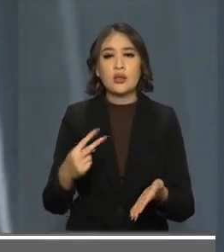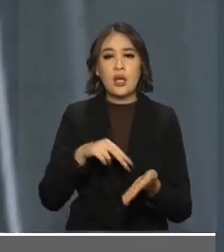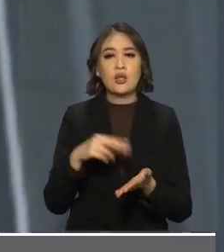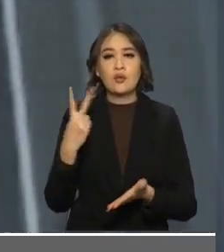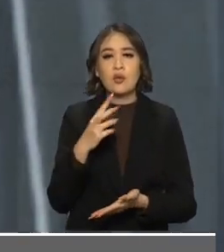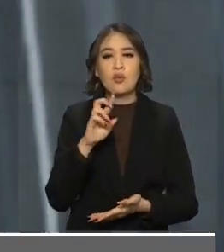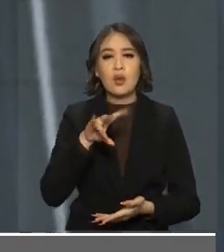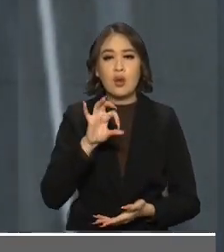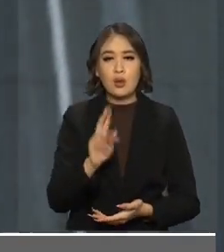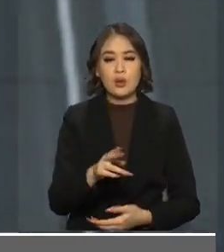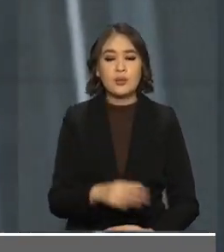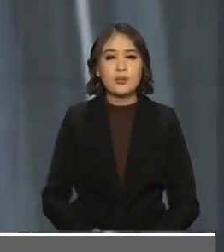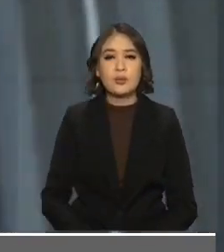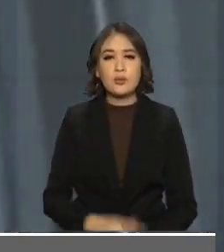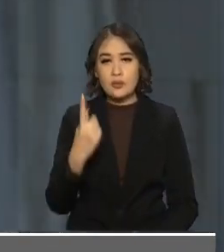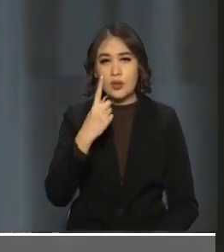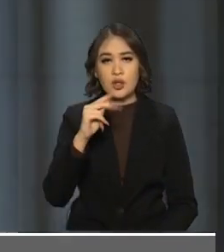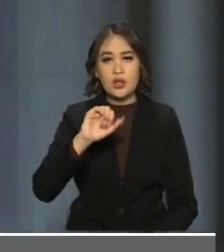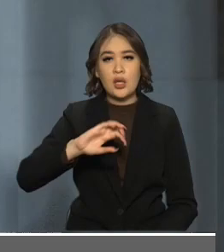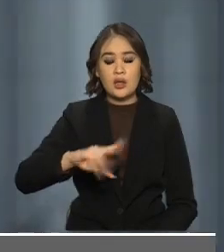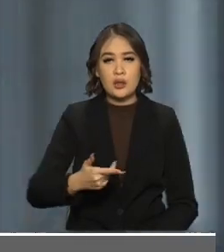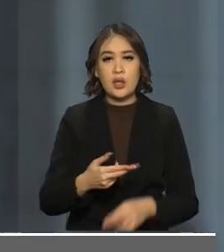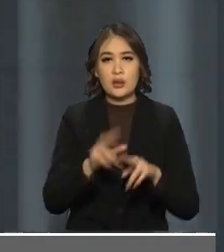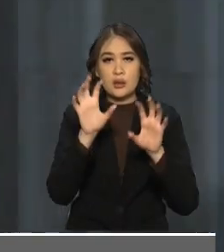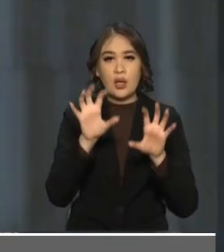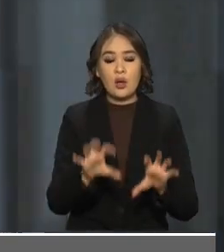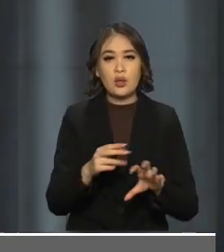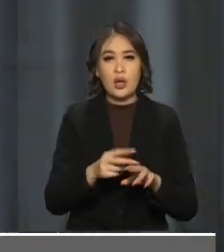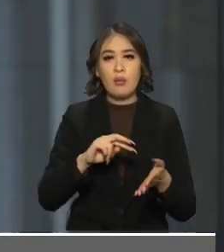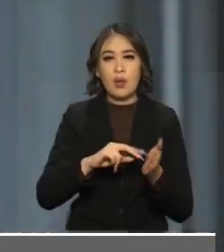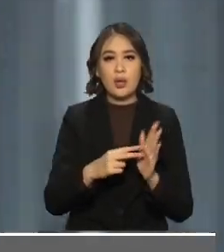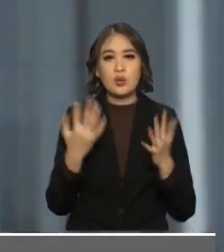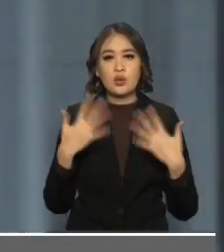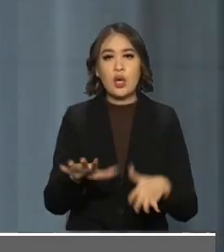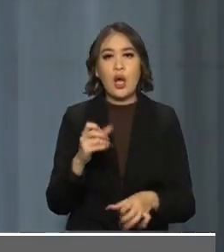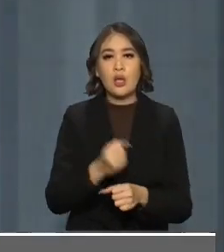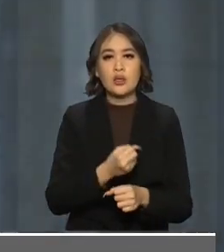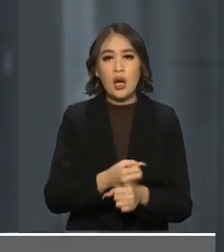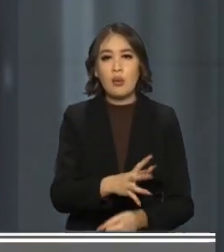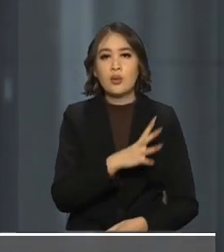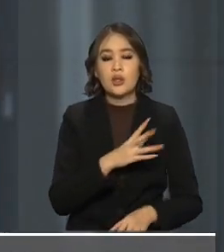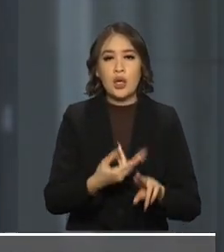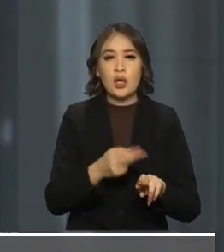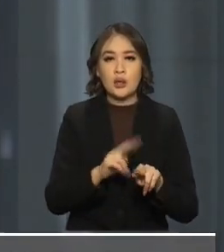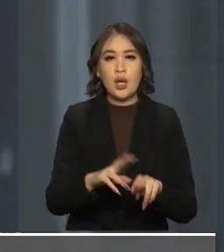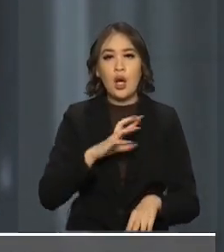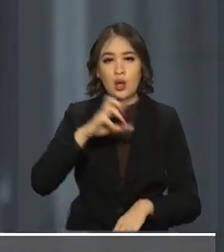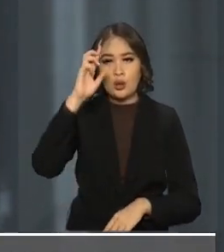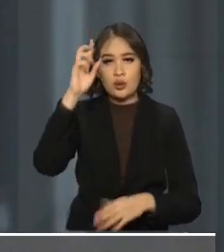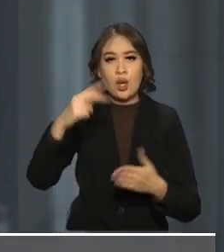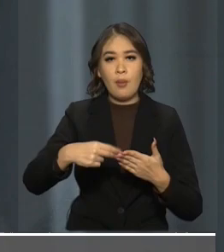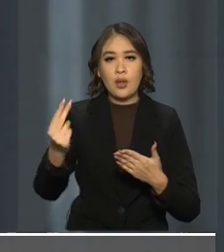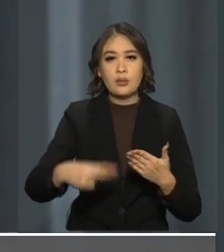блоков. Первую часть этого законопроекта уже отработали, уже глава государства подписал,